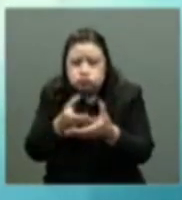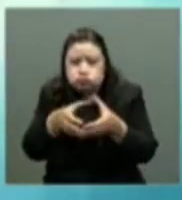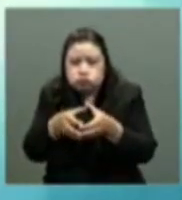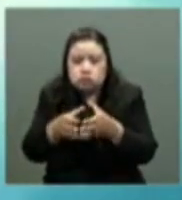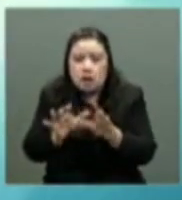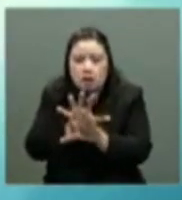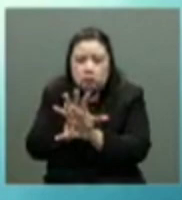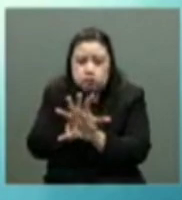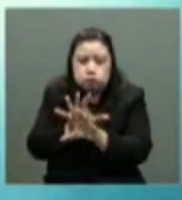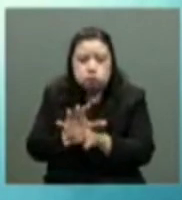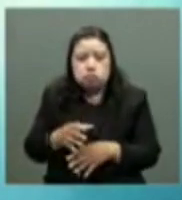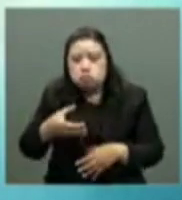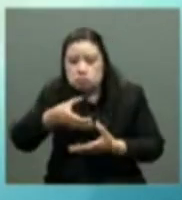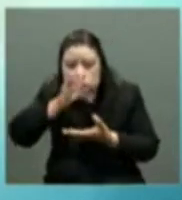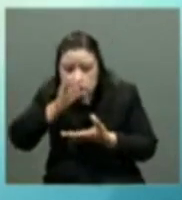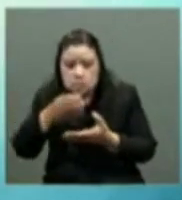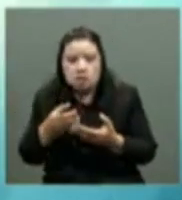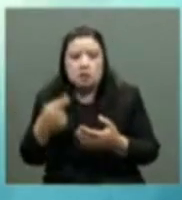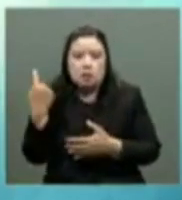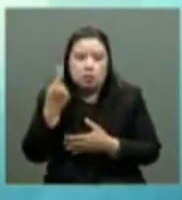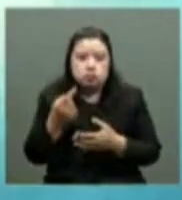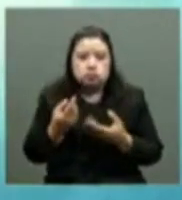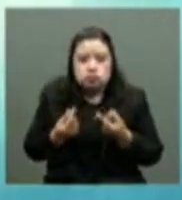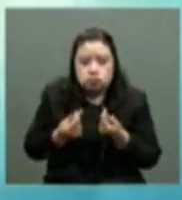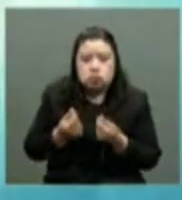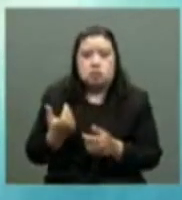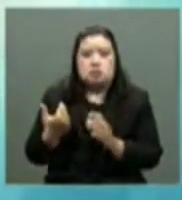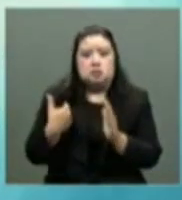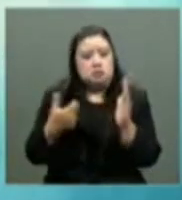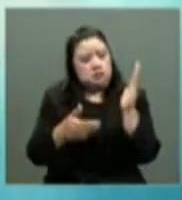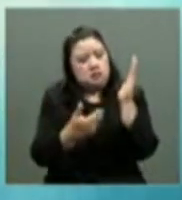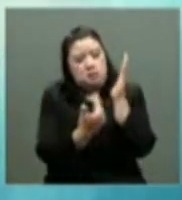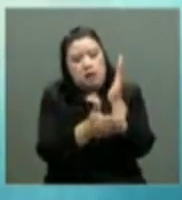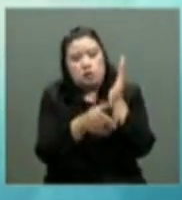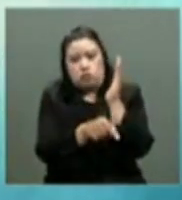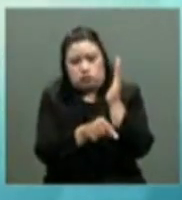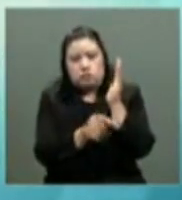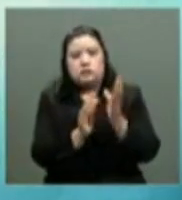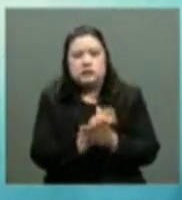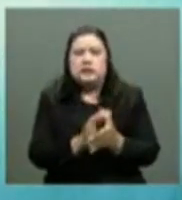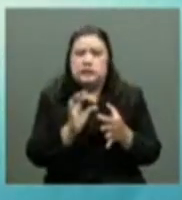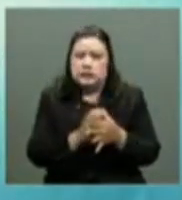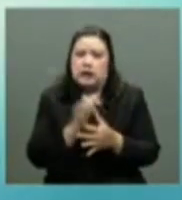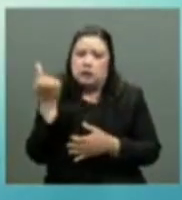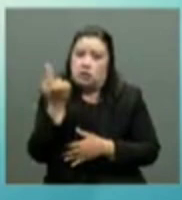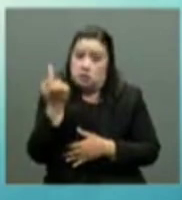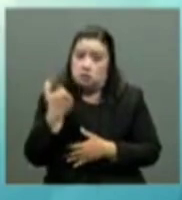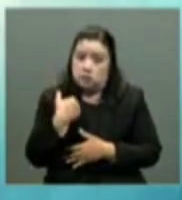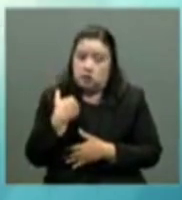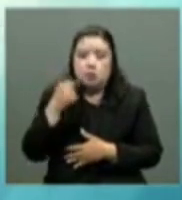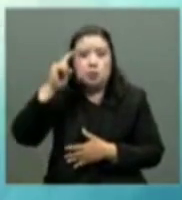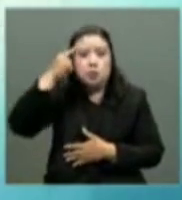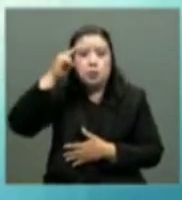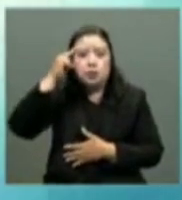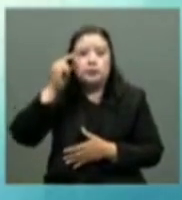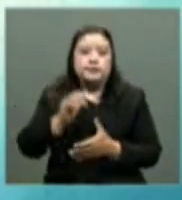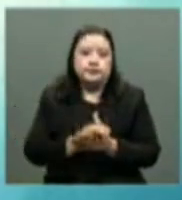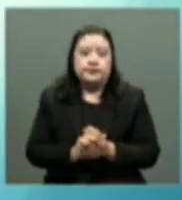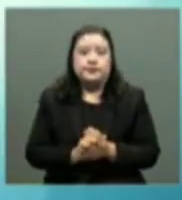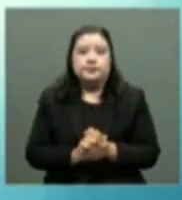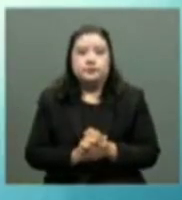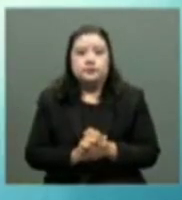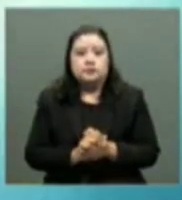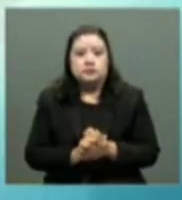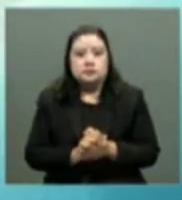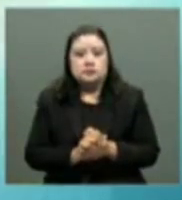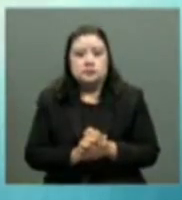มั่วสุมนะครับอันนี้จะเยอะอยู่ที่ภาคตะวันออกน่าจะเกี่ยวข้องกับเรื่องของการท่องเที่ยวด้วยหรือเปล่านะครับแล้วท่านอาจจะคุ้นเคยนะครับ